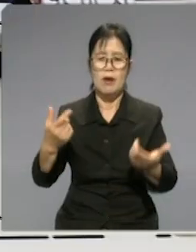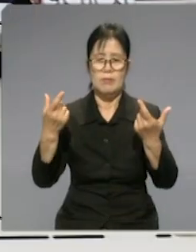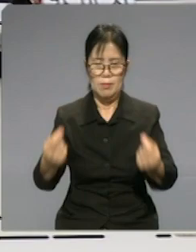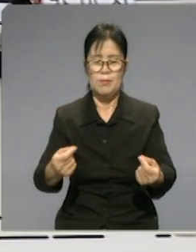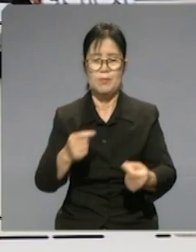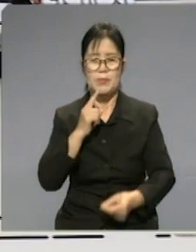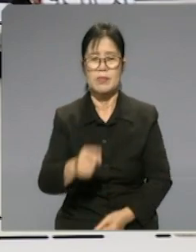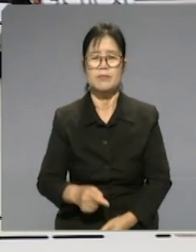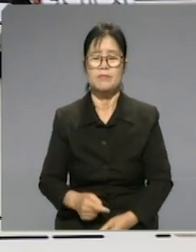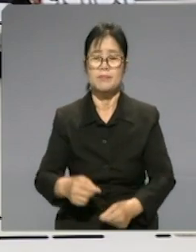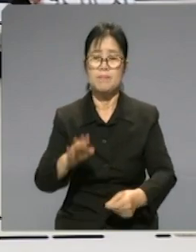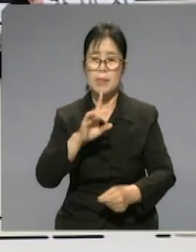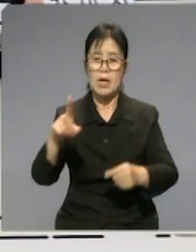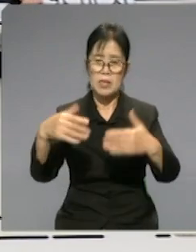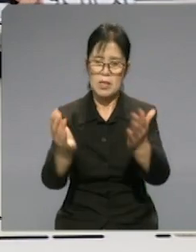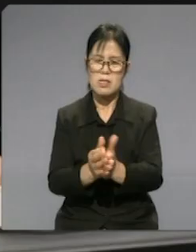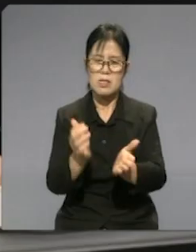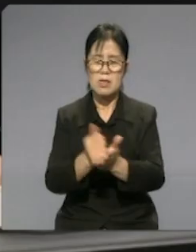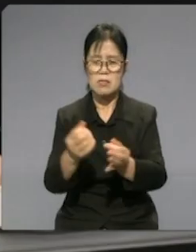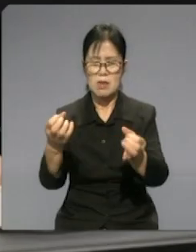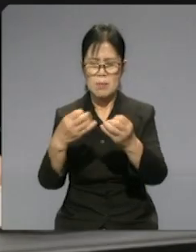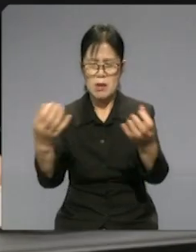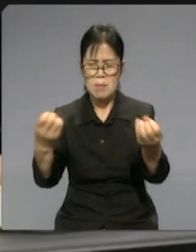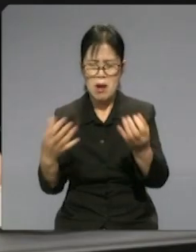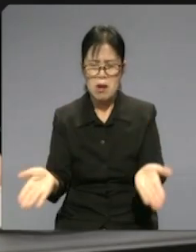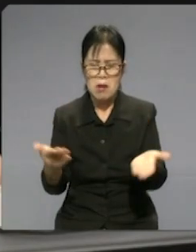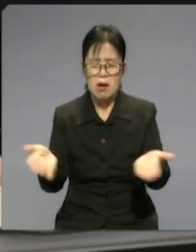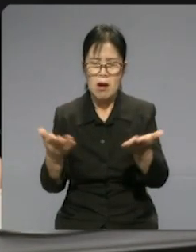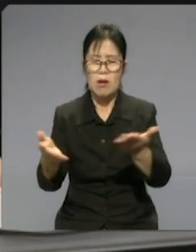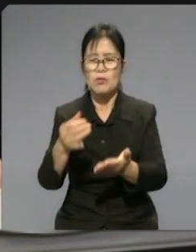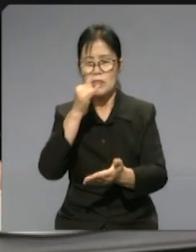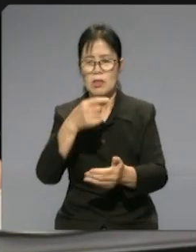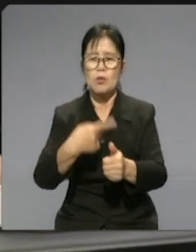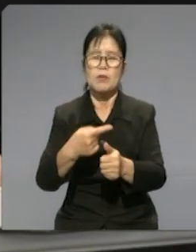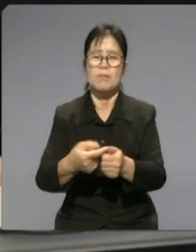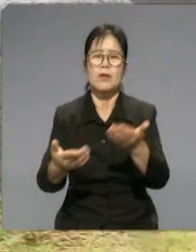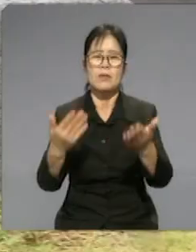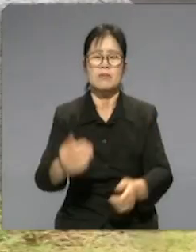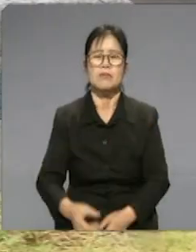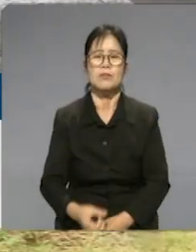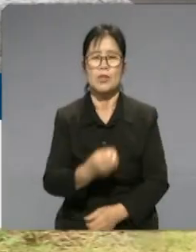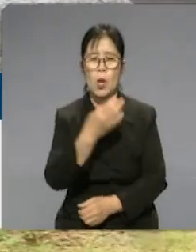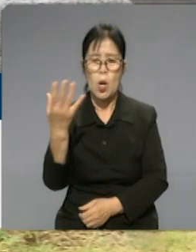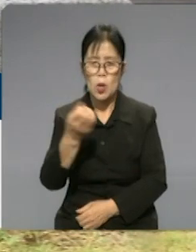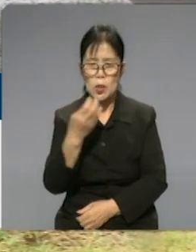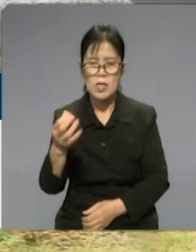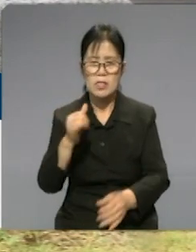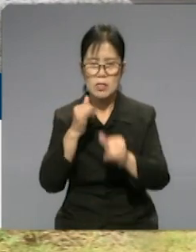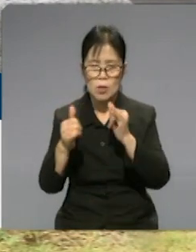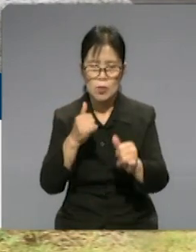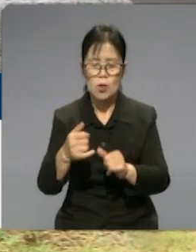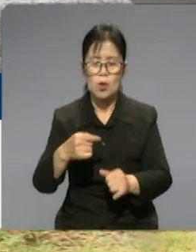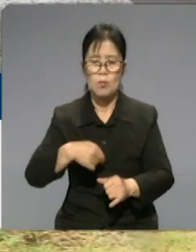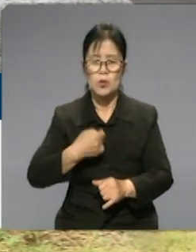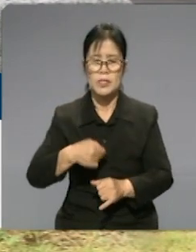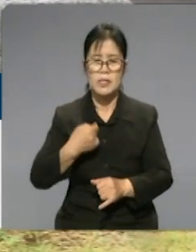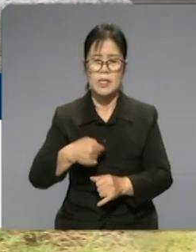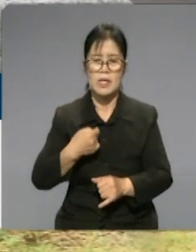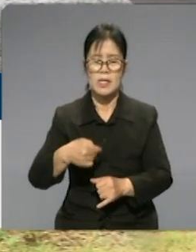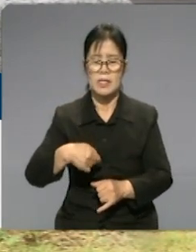것 박 전단장이 여러모리를 하고 있다는 비판도 덧붙였습니다 또 언론에 나가서 인터뷰를 하고 본인의